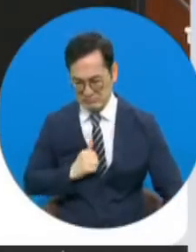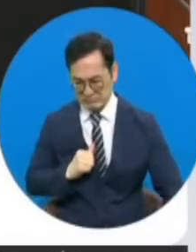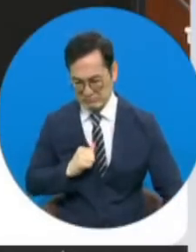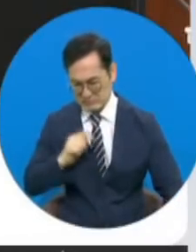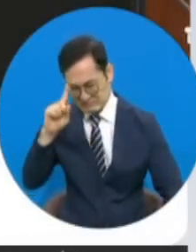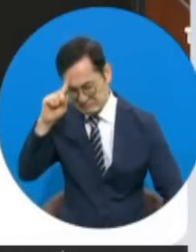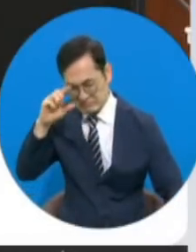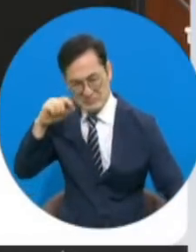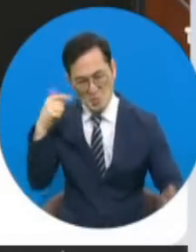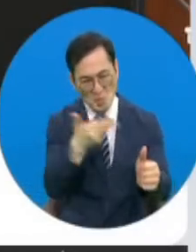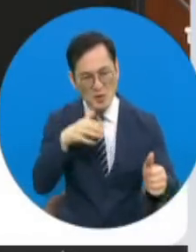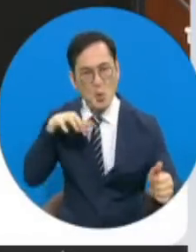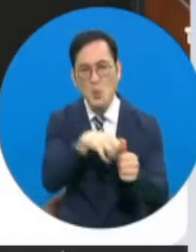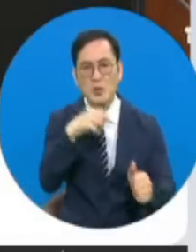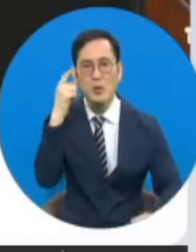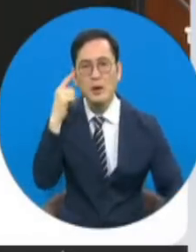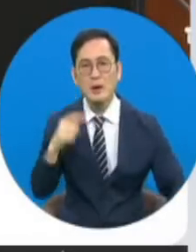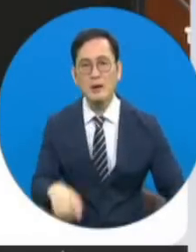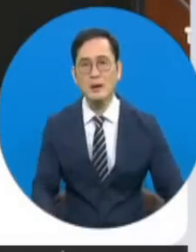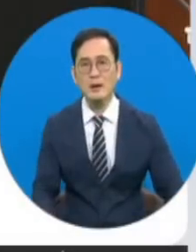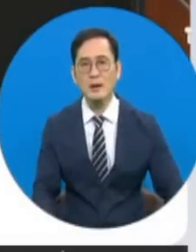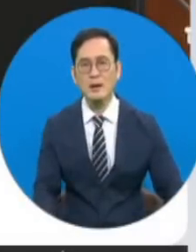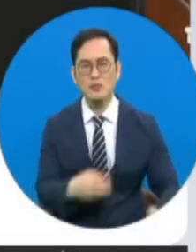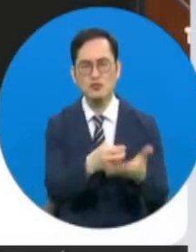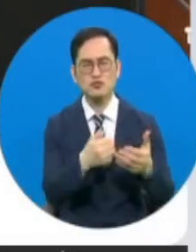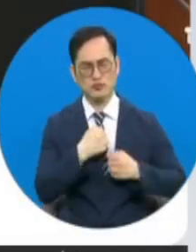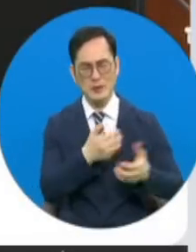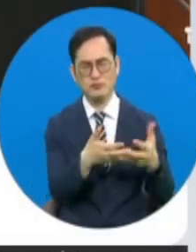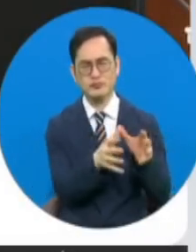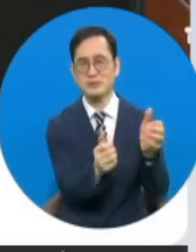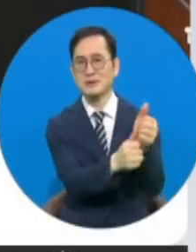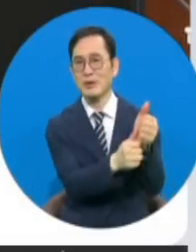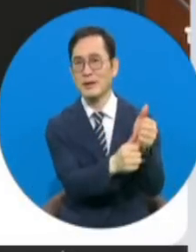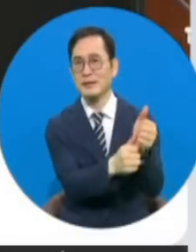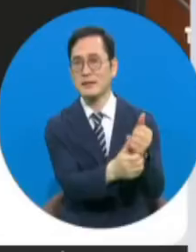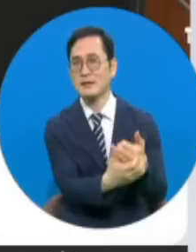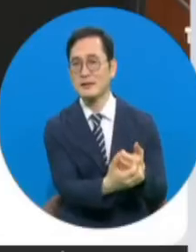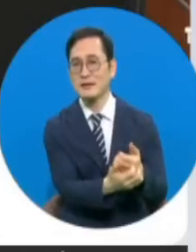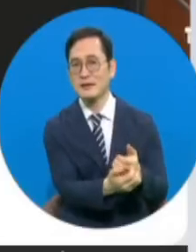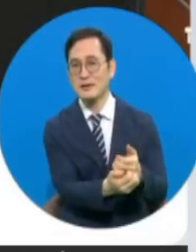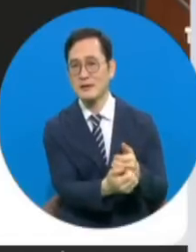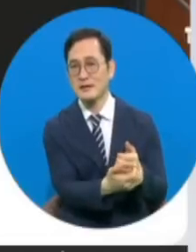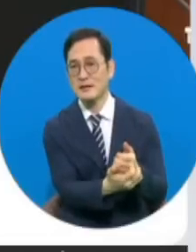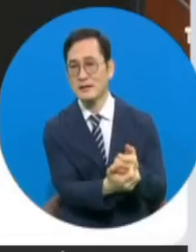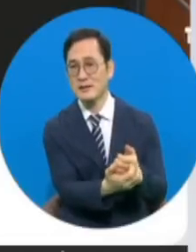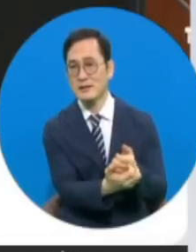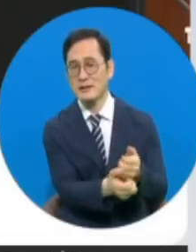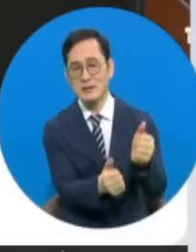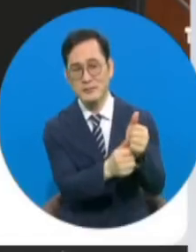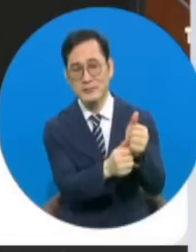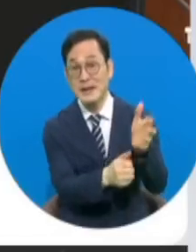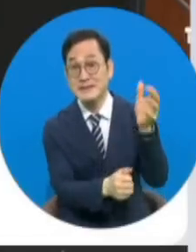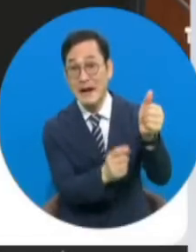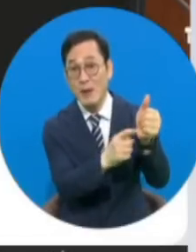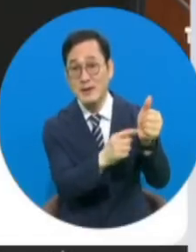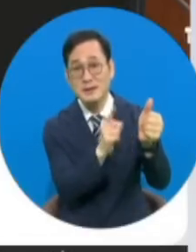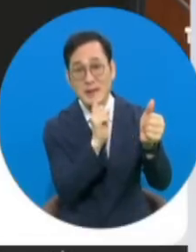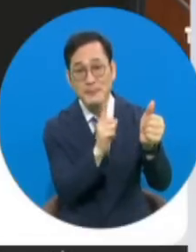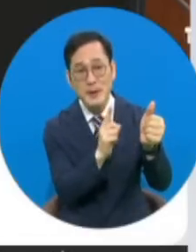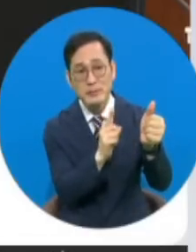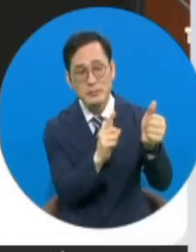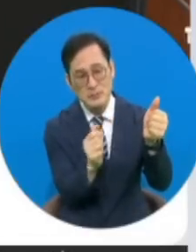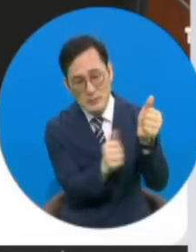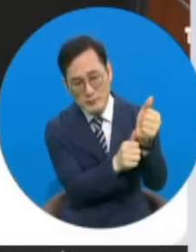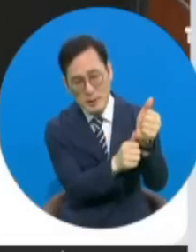방식으로 공격하는지 이해할 수가 없고요 차관이기 때문에 당연히 국방부 장관이 나와서 얘기했던 범위를 넘어서지 않도록 얘기하는 것이 온당한 일일